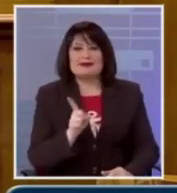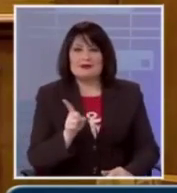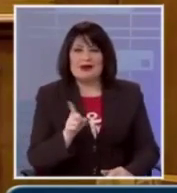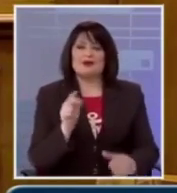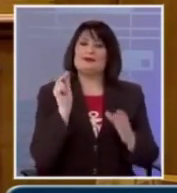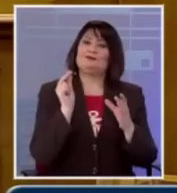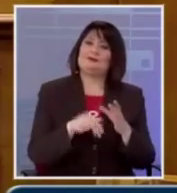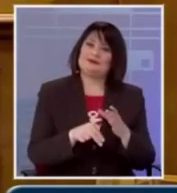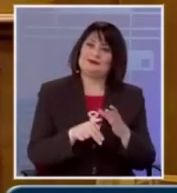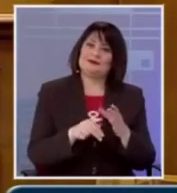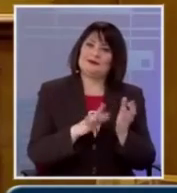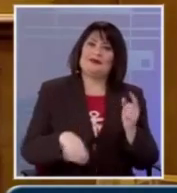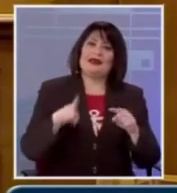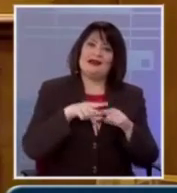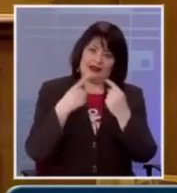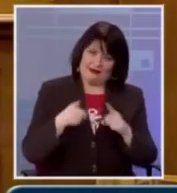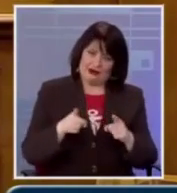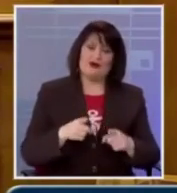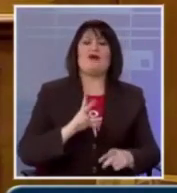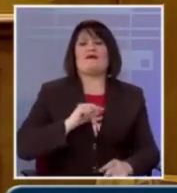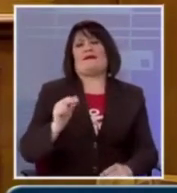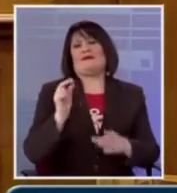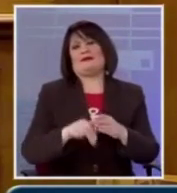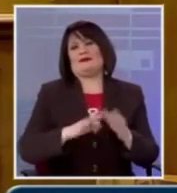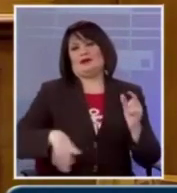ψηφιστεί από το λαό κάτι διαφορετικό.